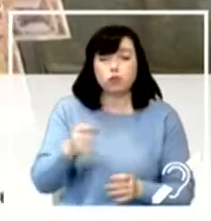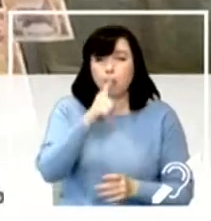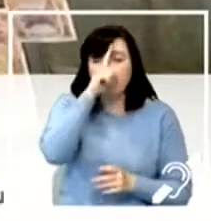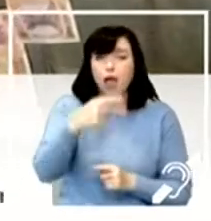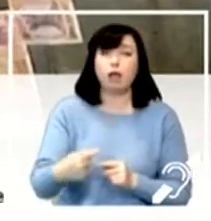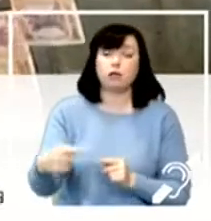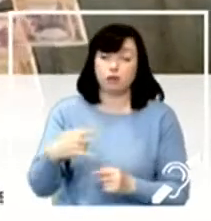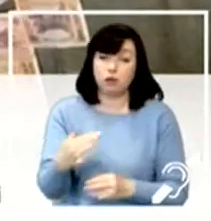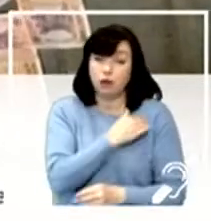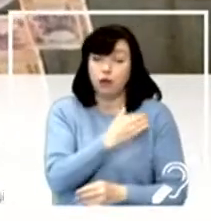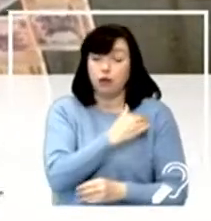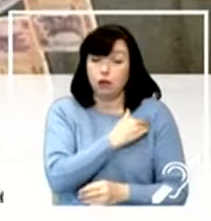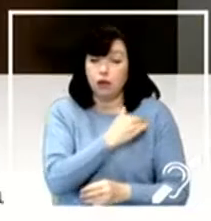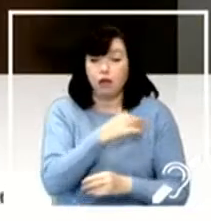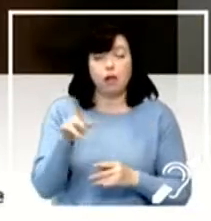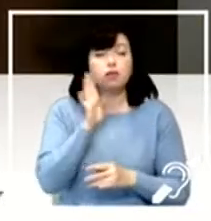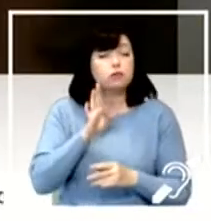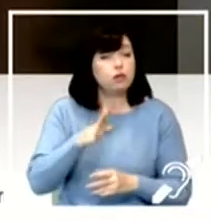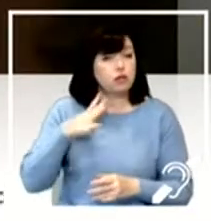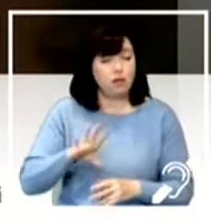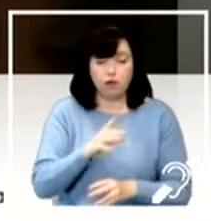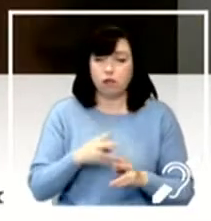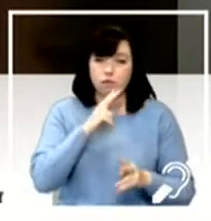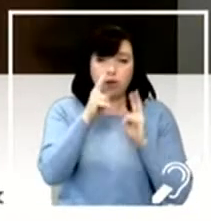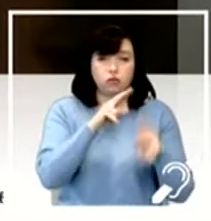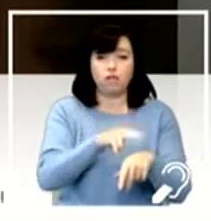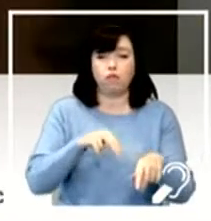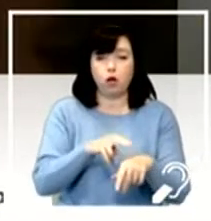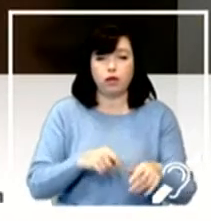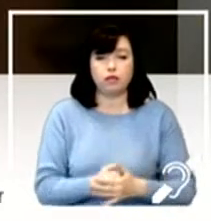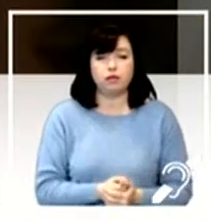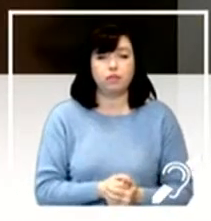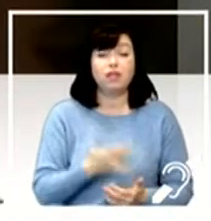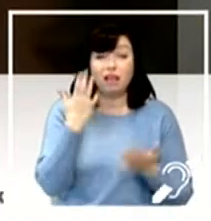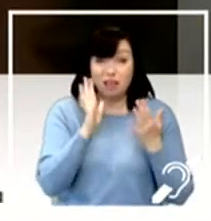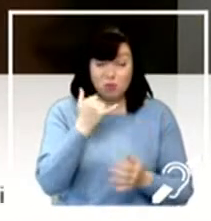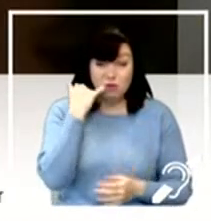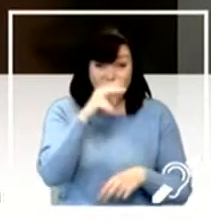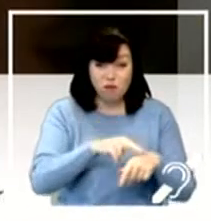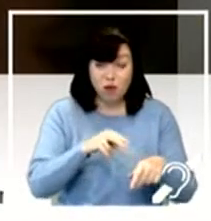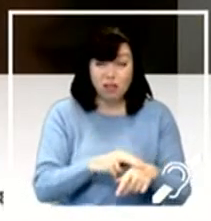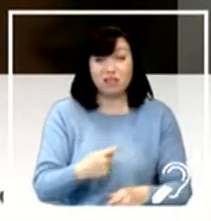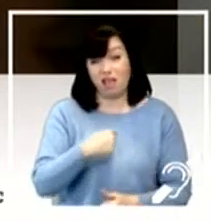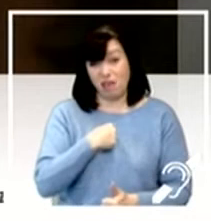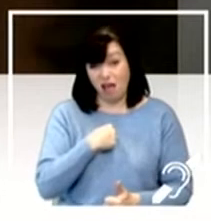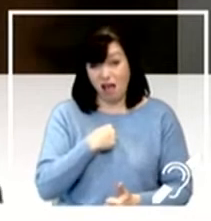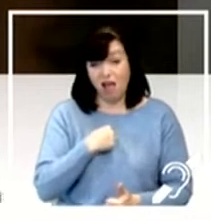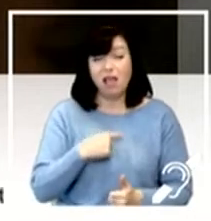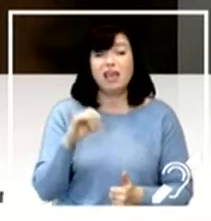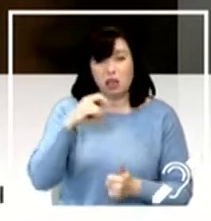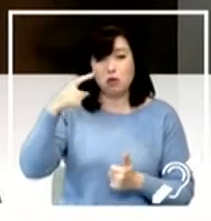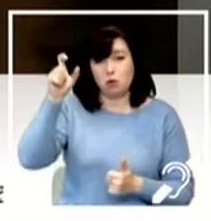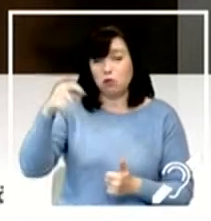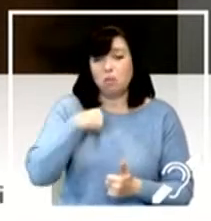a apelat la ajutorul poliției. Dacă bagi poliția, nu uita că eu sau persoana și care nu mă cunoaște